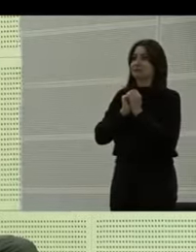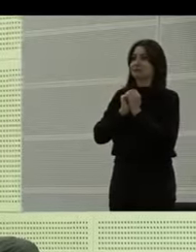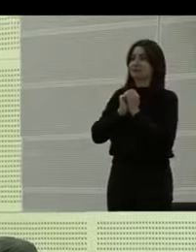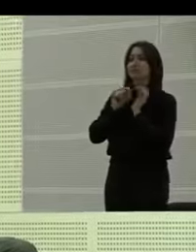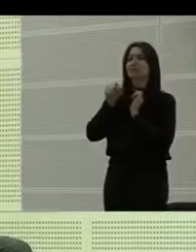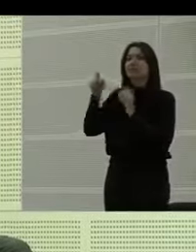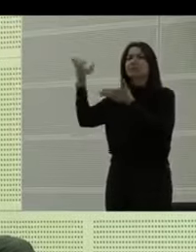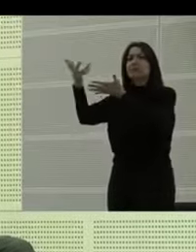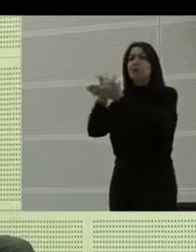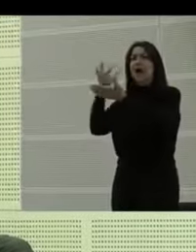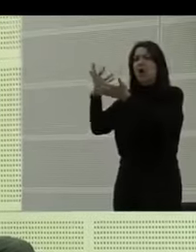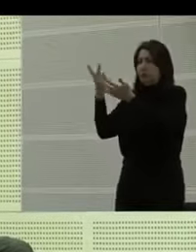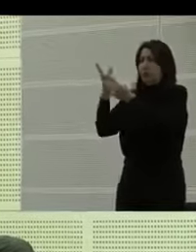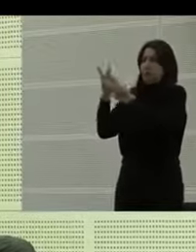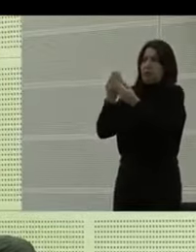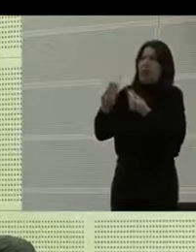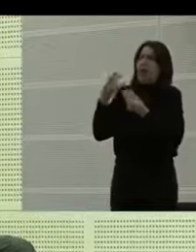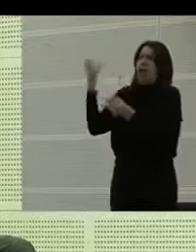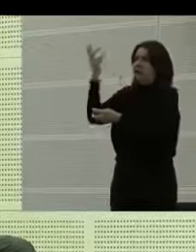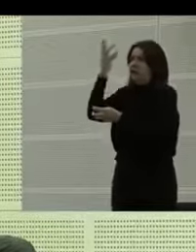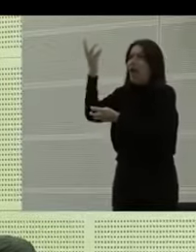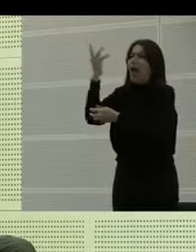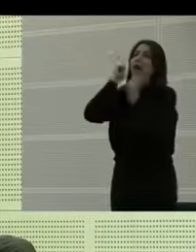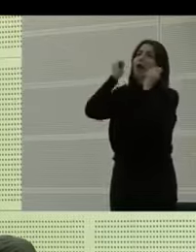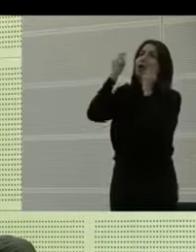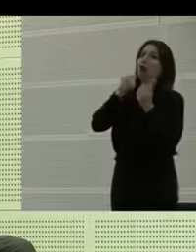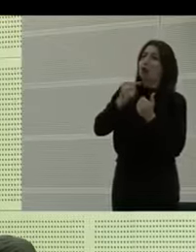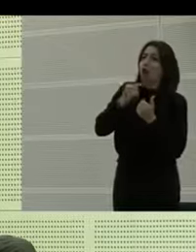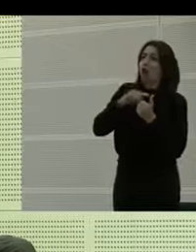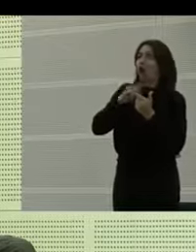Tante favole mi sono state raccontate, Cappuccetto Rosso,